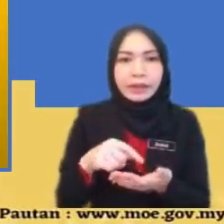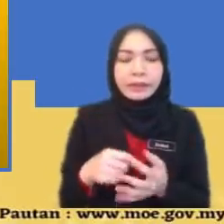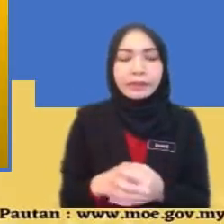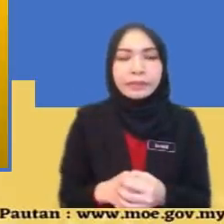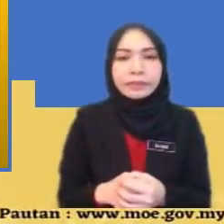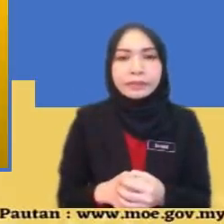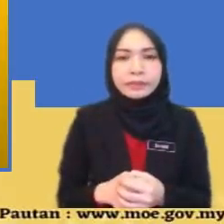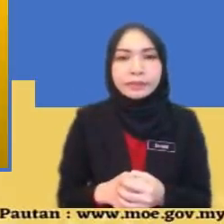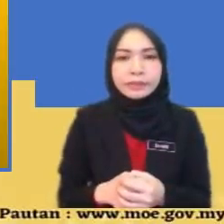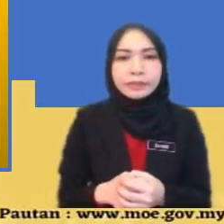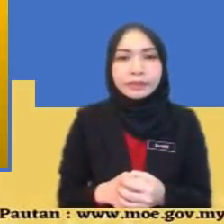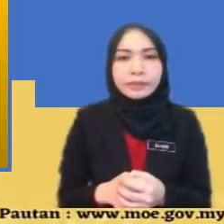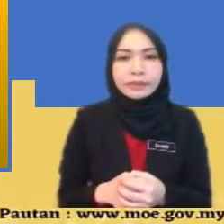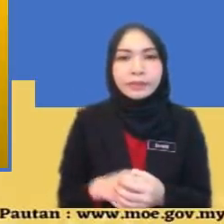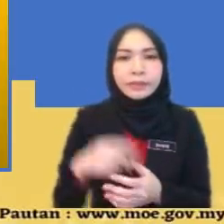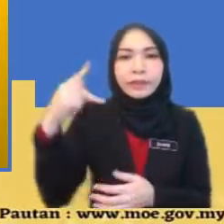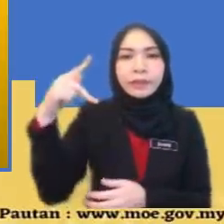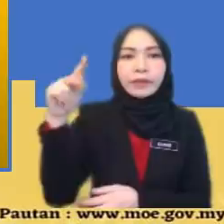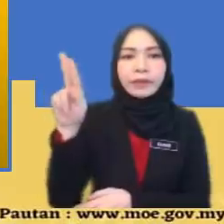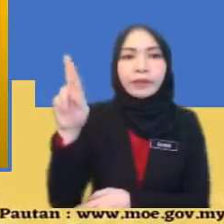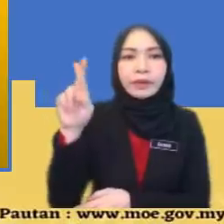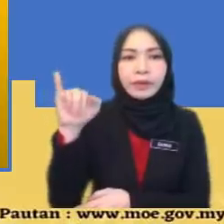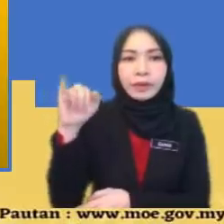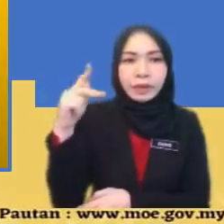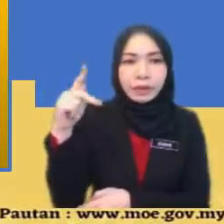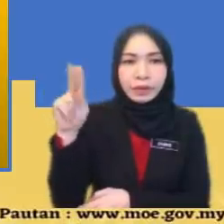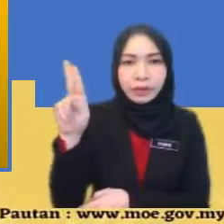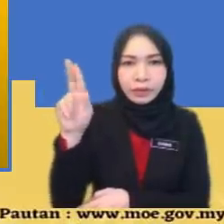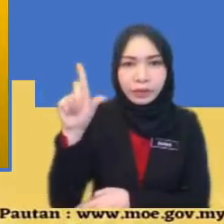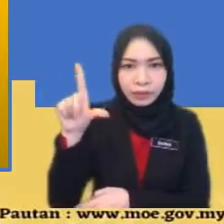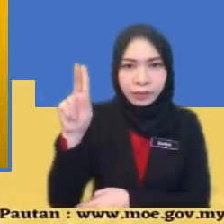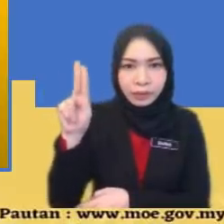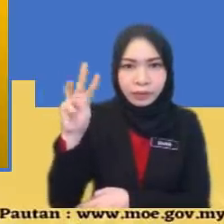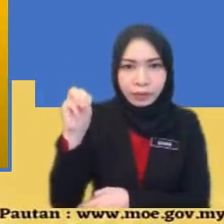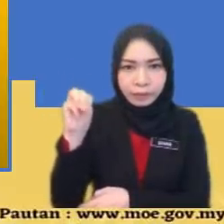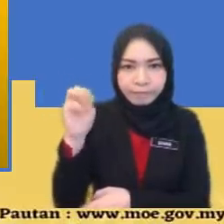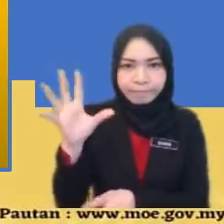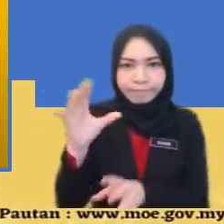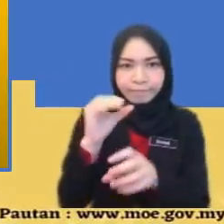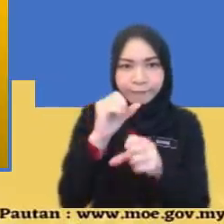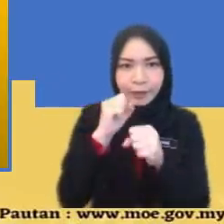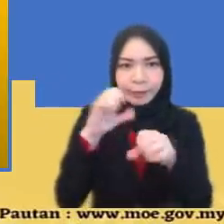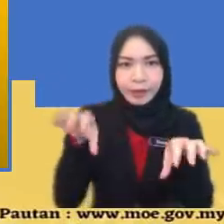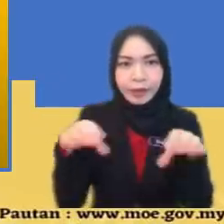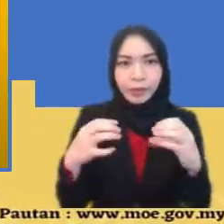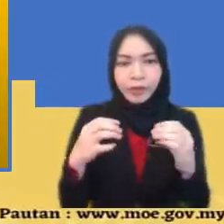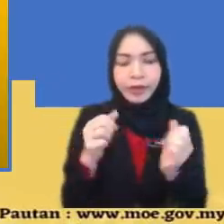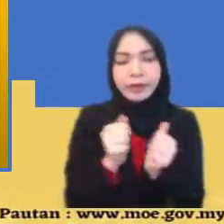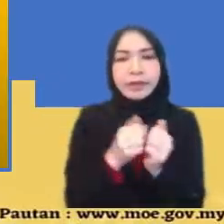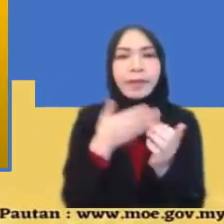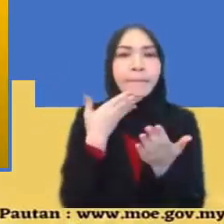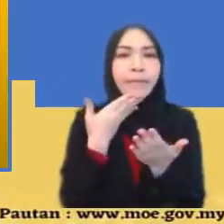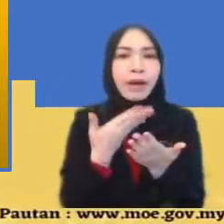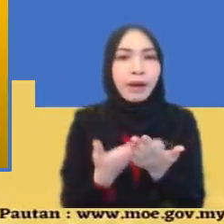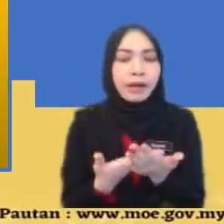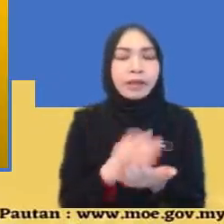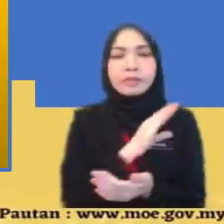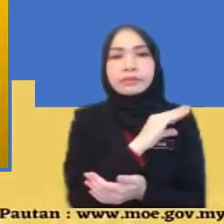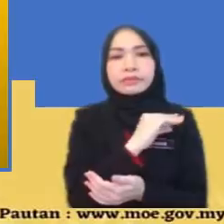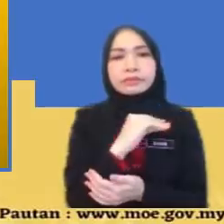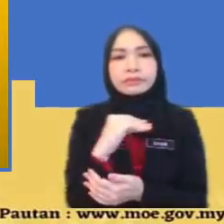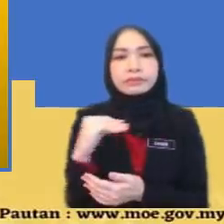kliklm dapat dimampatkan dan secara tidak langsung pecutan kandungan dapat dilaksanakan dalam PDB